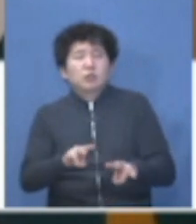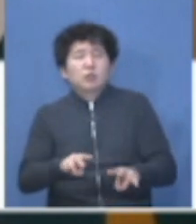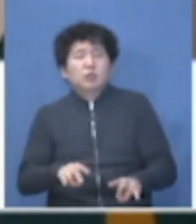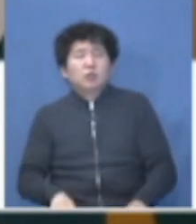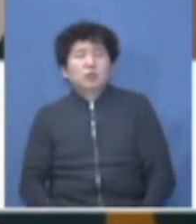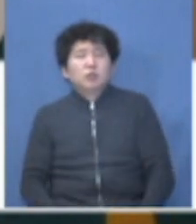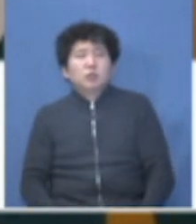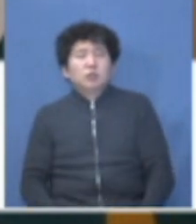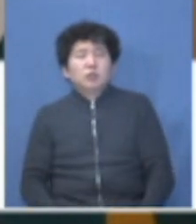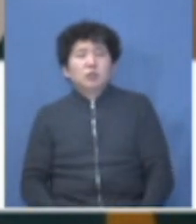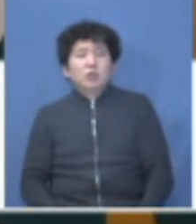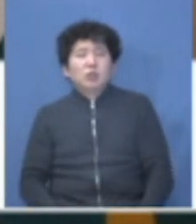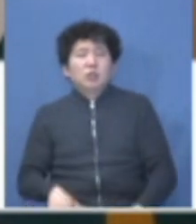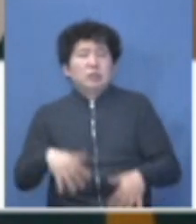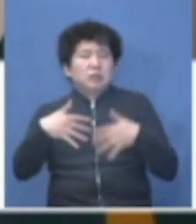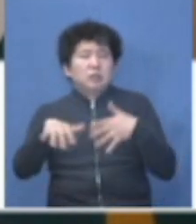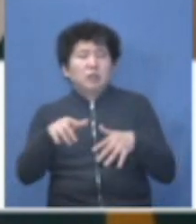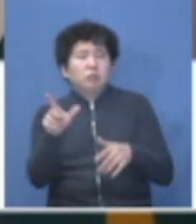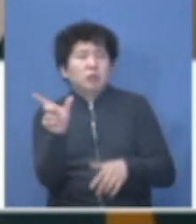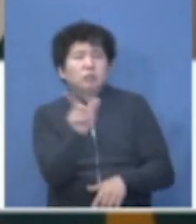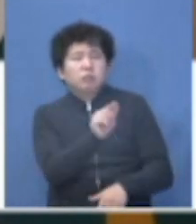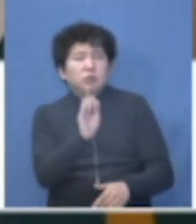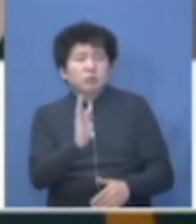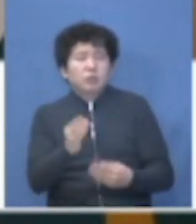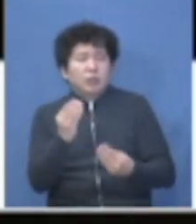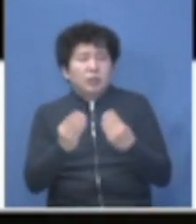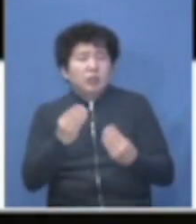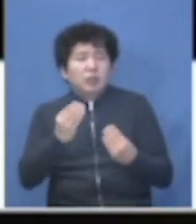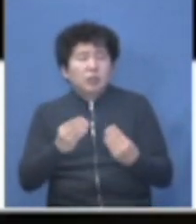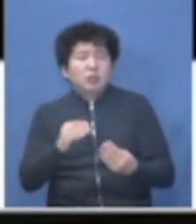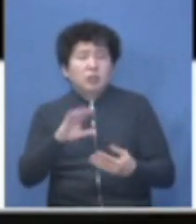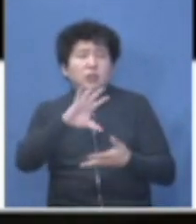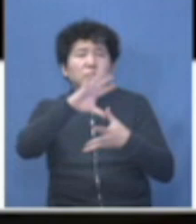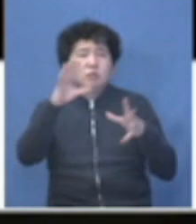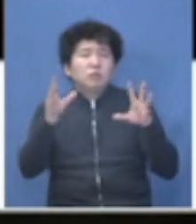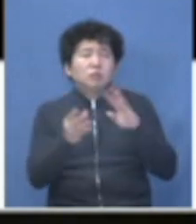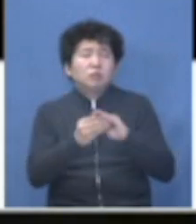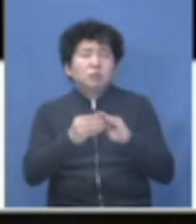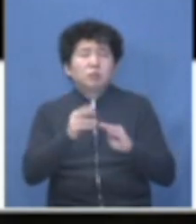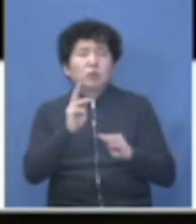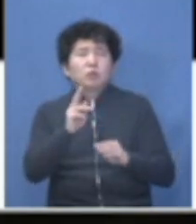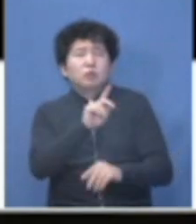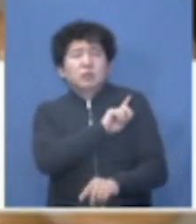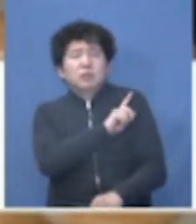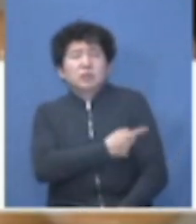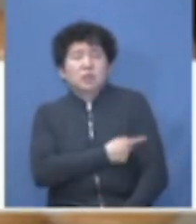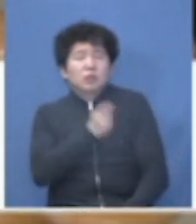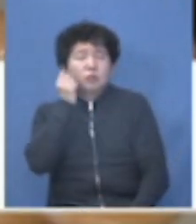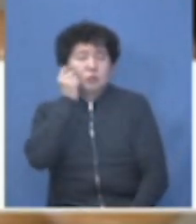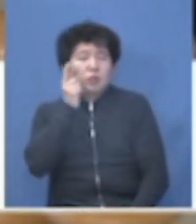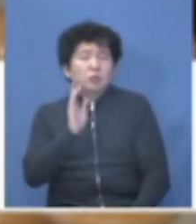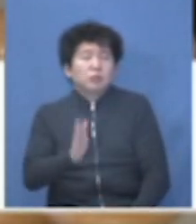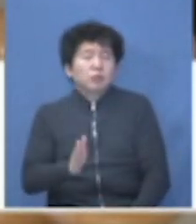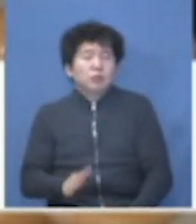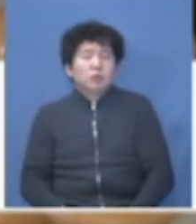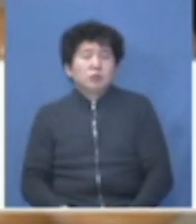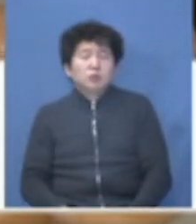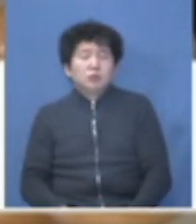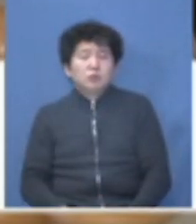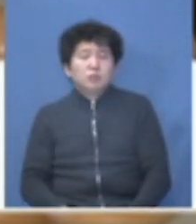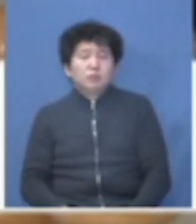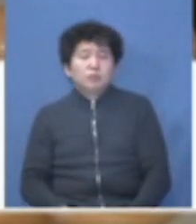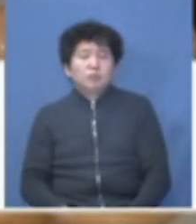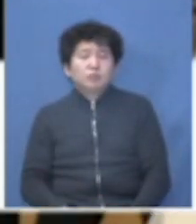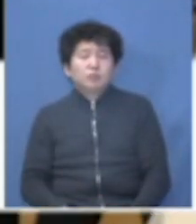играют 7 туров, после чего выходит итоговое положение. В турнире приняли участие депутаты Маслихата всех уровней, общественники